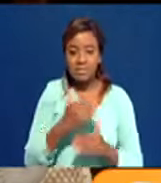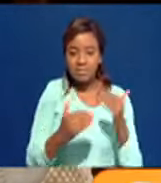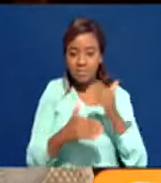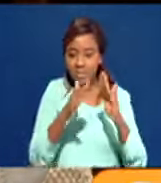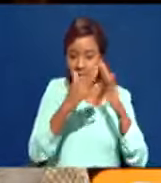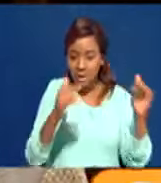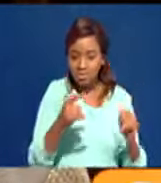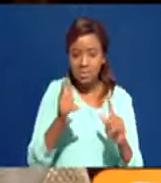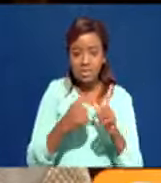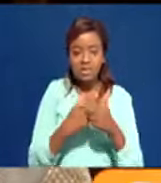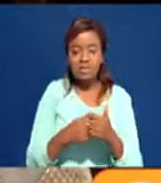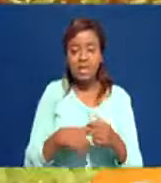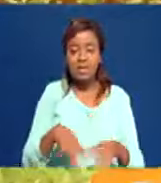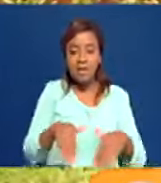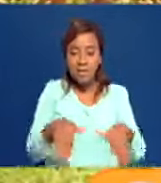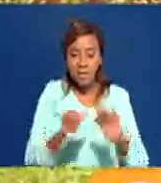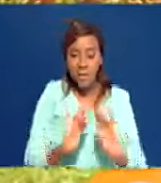asikwe.